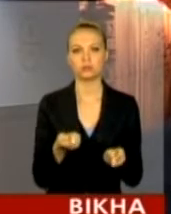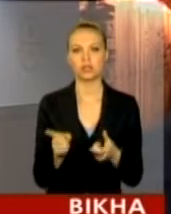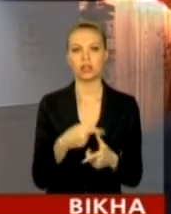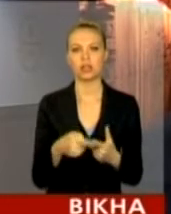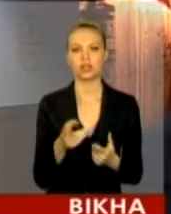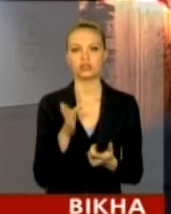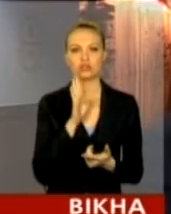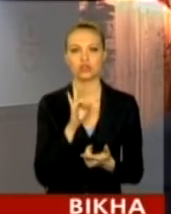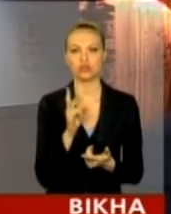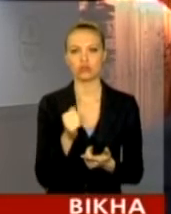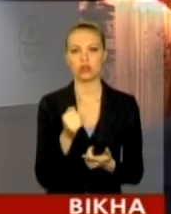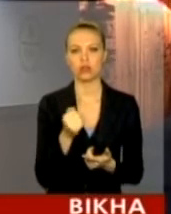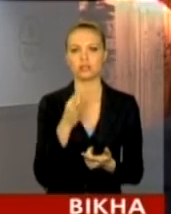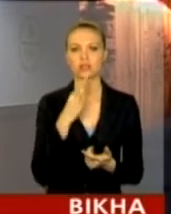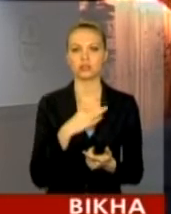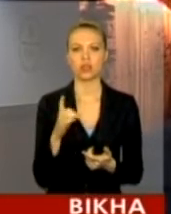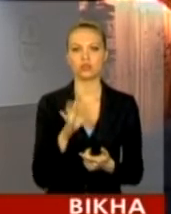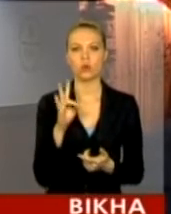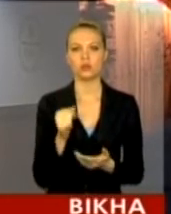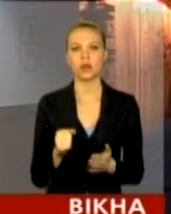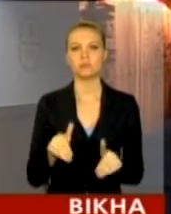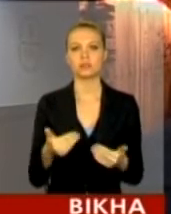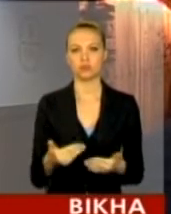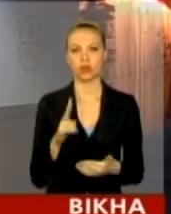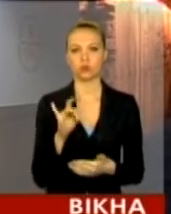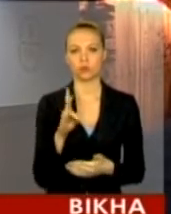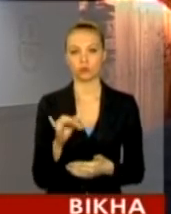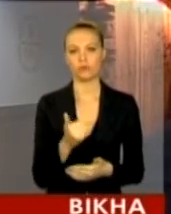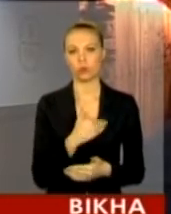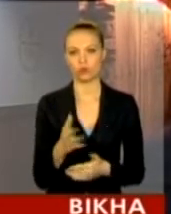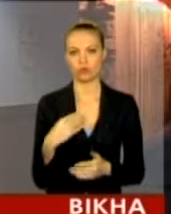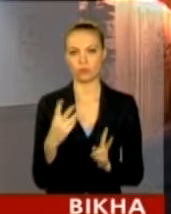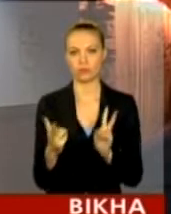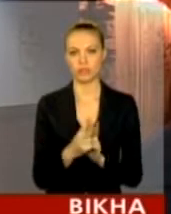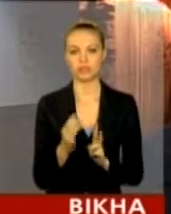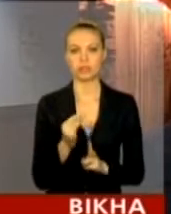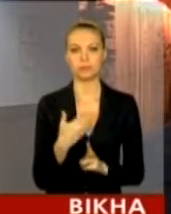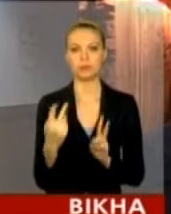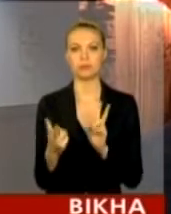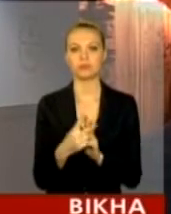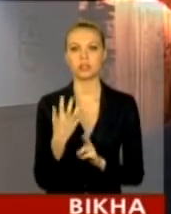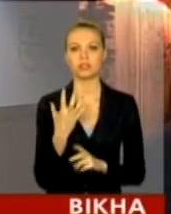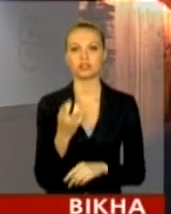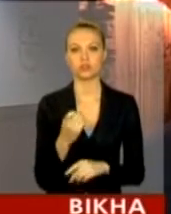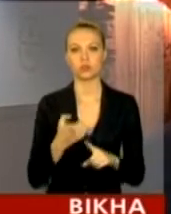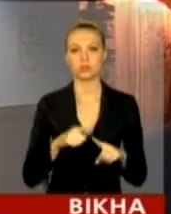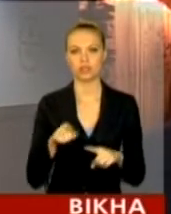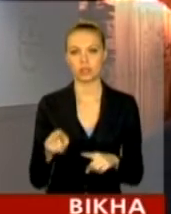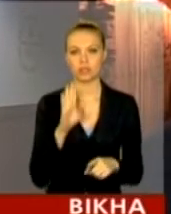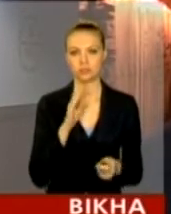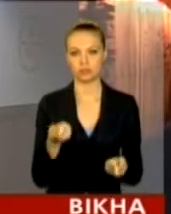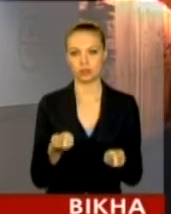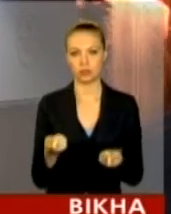женщина. Вот, ну, сказала, що вона представляє Крупського і хоче зі мною зустрітися. І ми зустрілися ще з цим